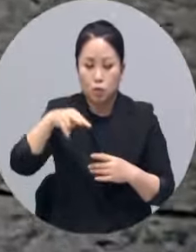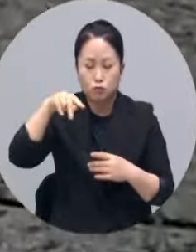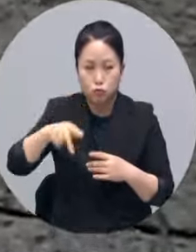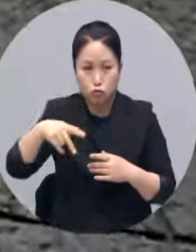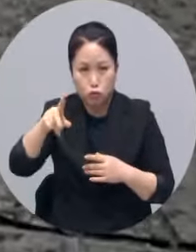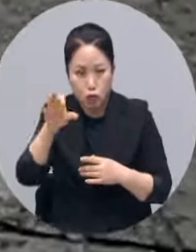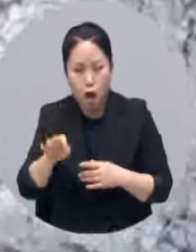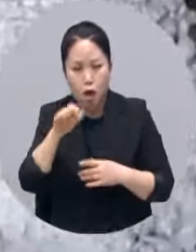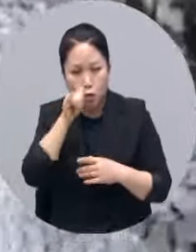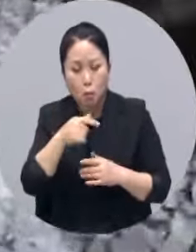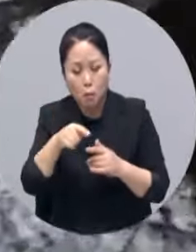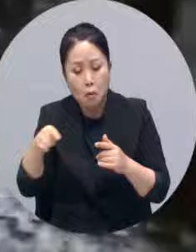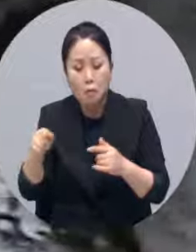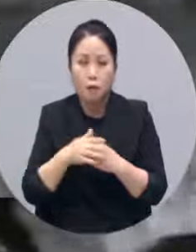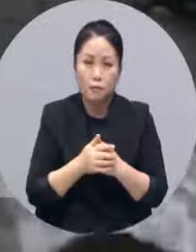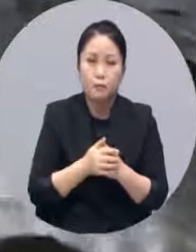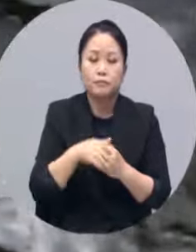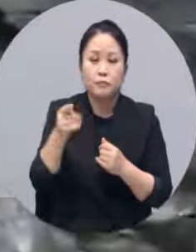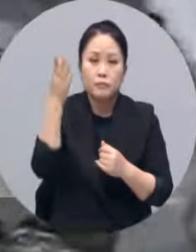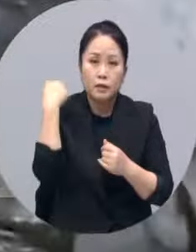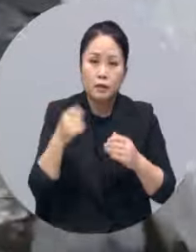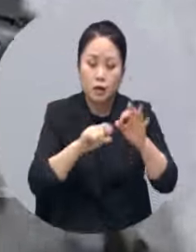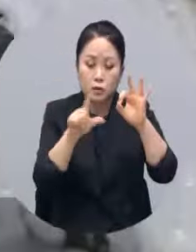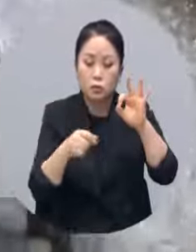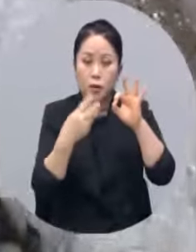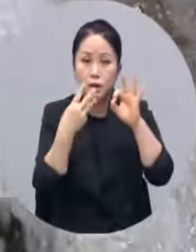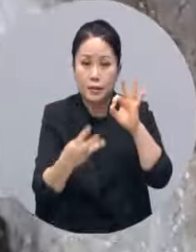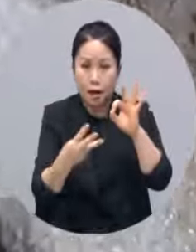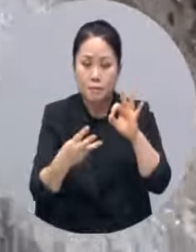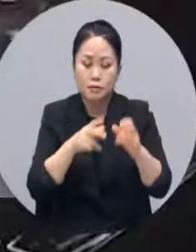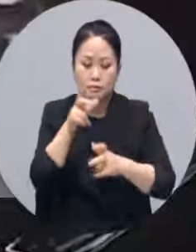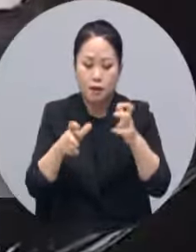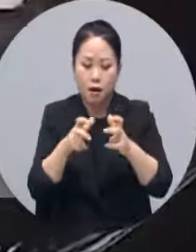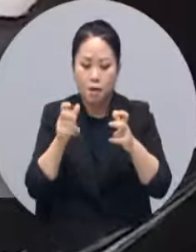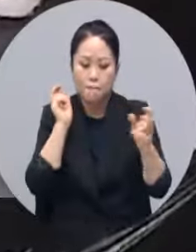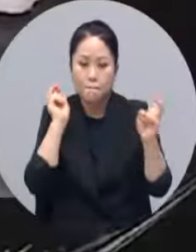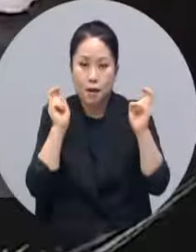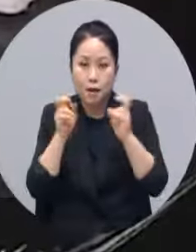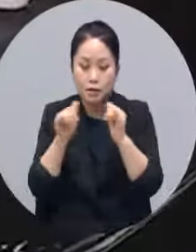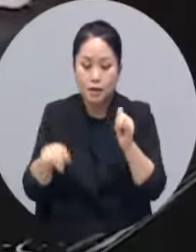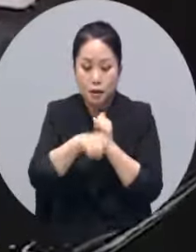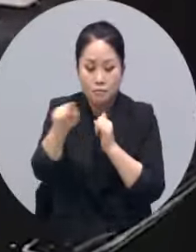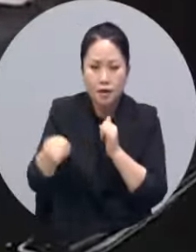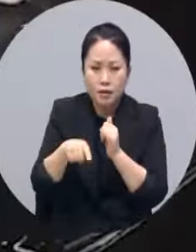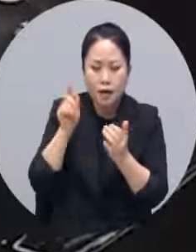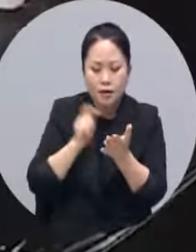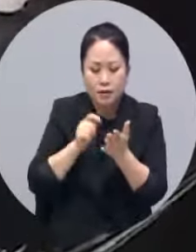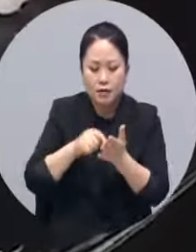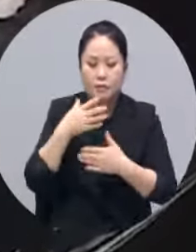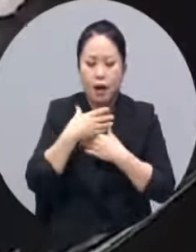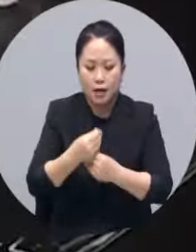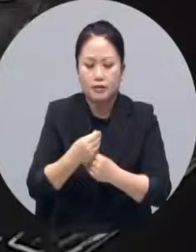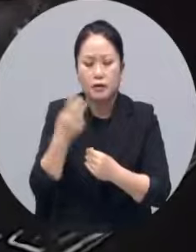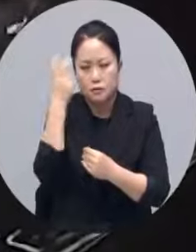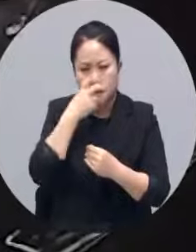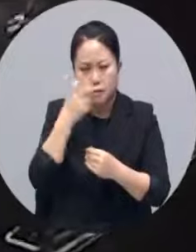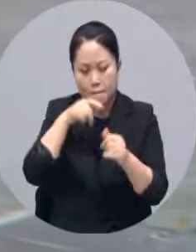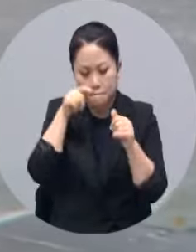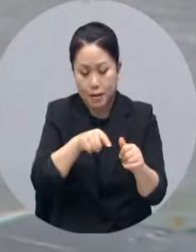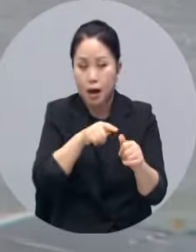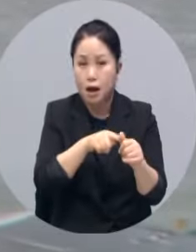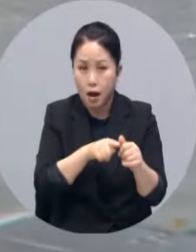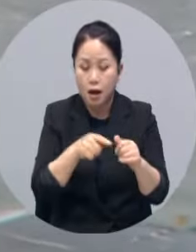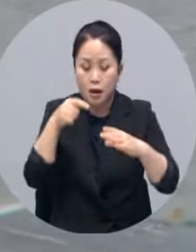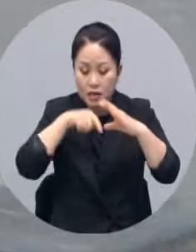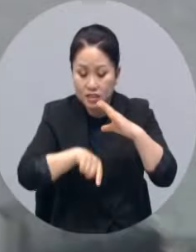국토교통부와 철도공단도 지난 3일 사업 시행자에게 긴급 안전점검을 지시했습니다. 피난 통로 설치와 관련해 지하